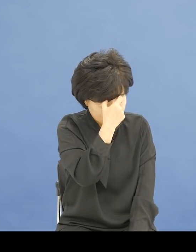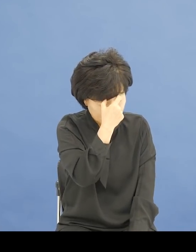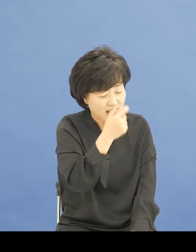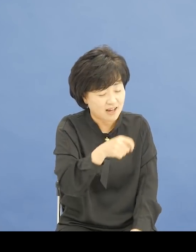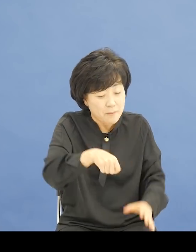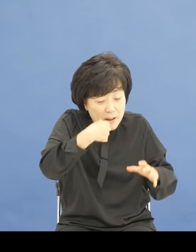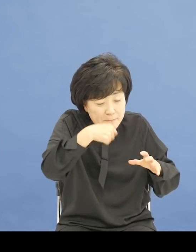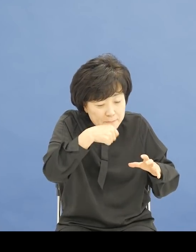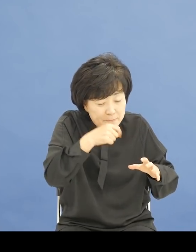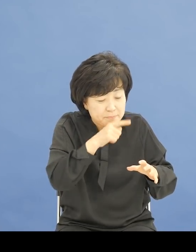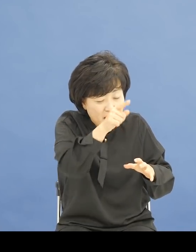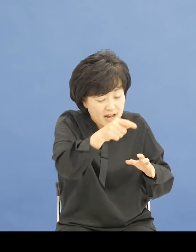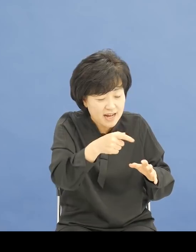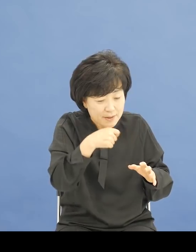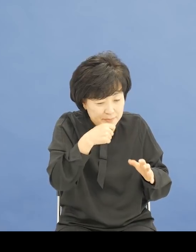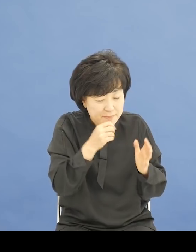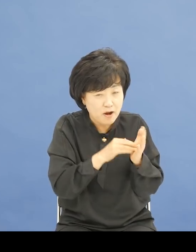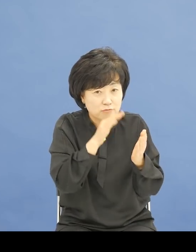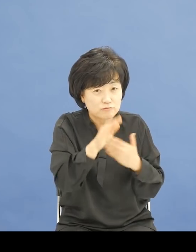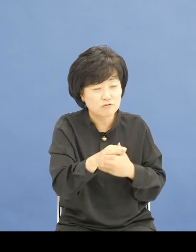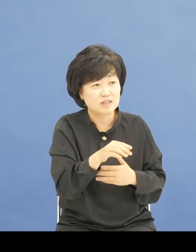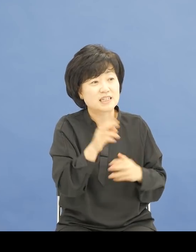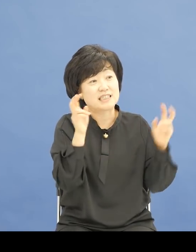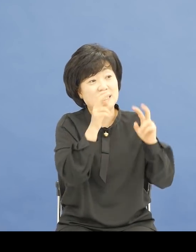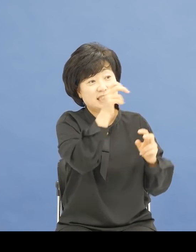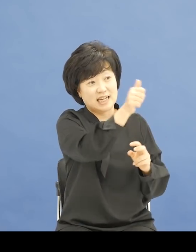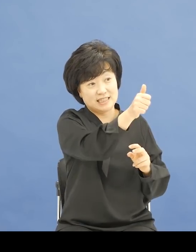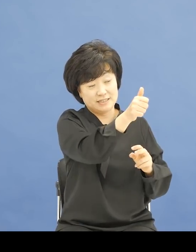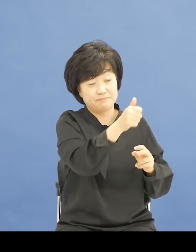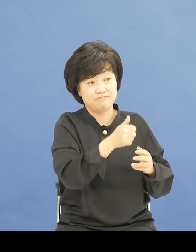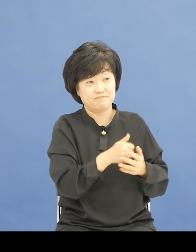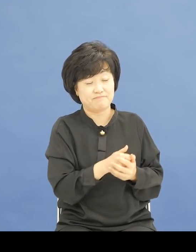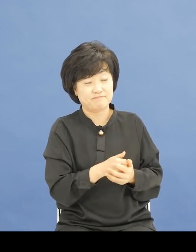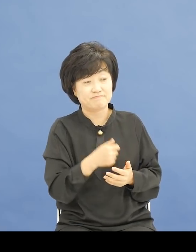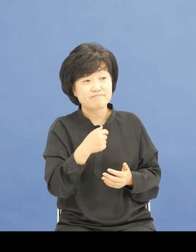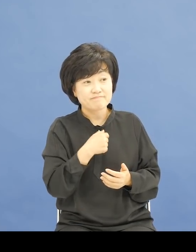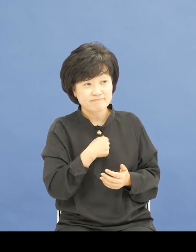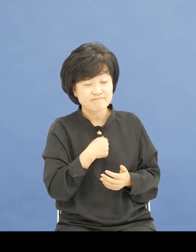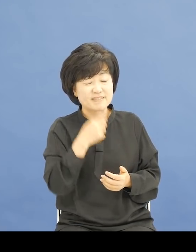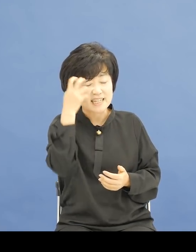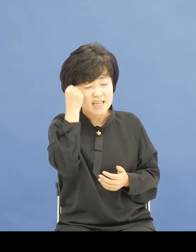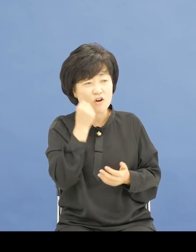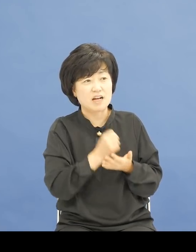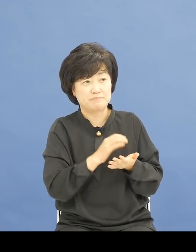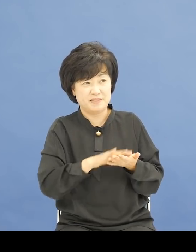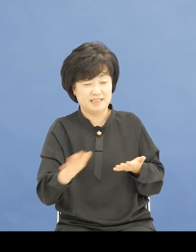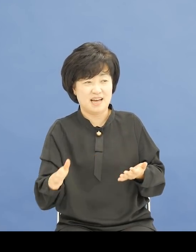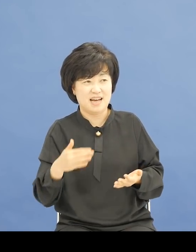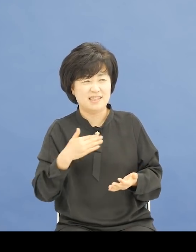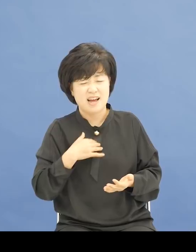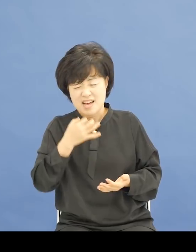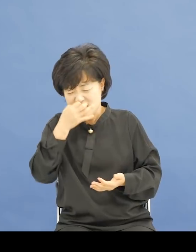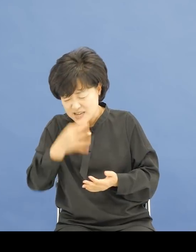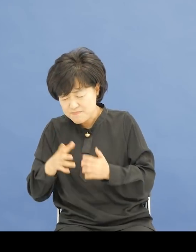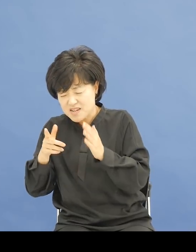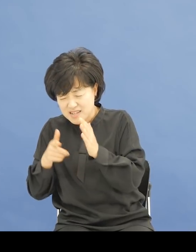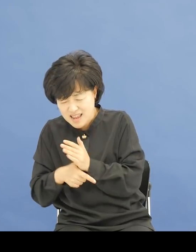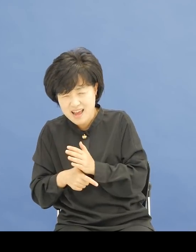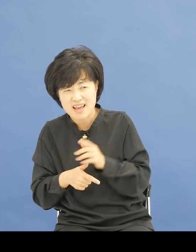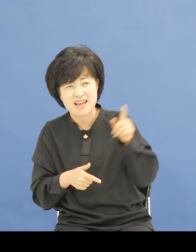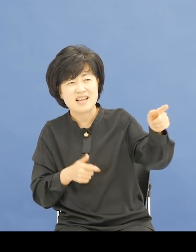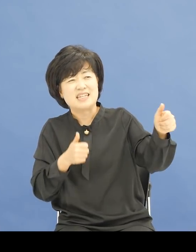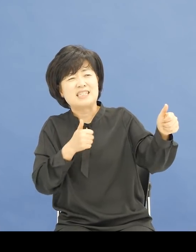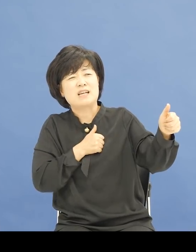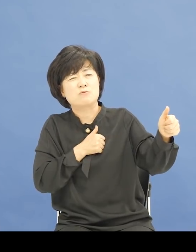저 기억 못 하시겠지만 저는 사장님 기억합니다. 어. 그때 사장님께서 제가 굉장히 힘들 때인데 어. 제 마지막 남은 자존감을 다